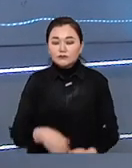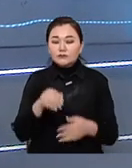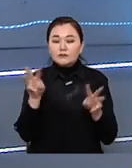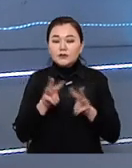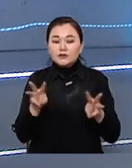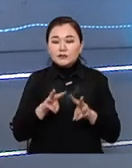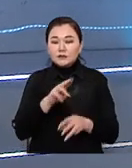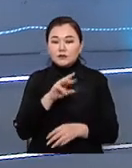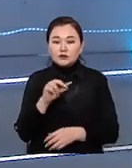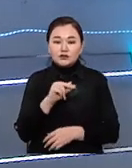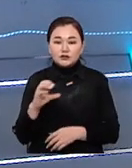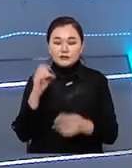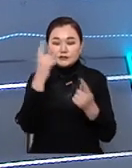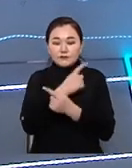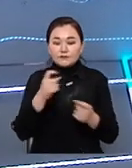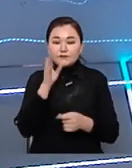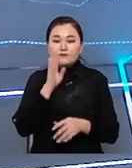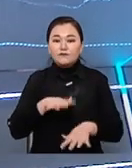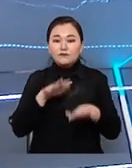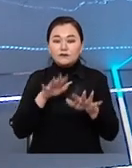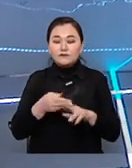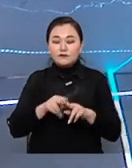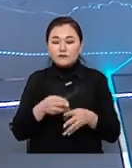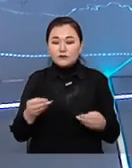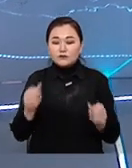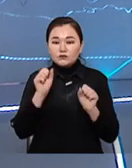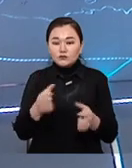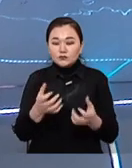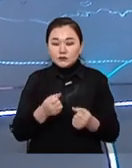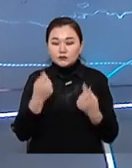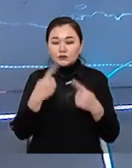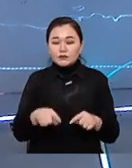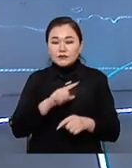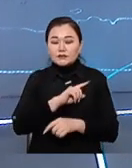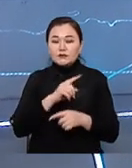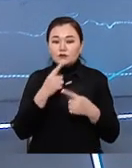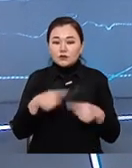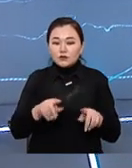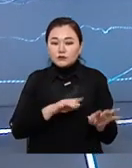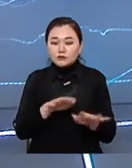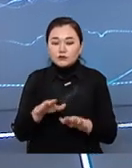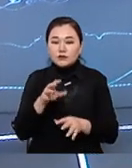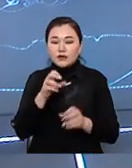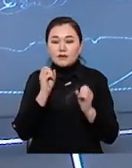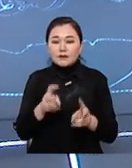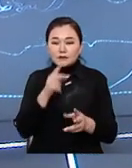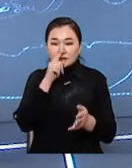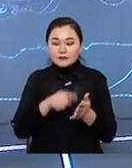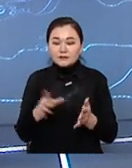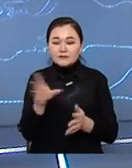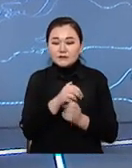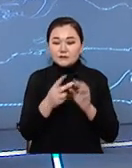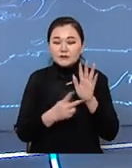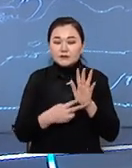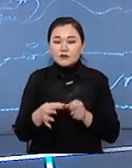В министерстве по ЧС заявили, паводки этой весной могут принять иной масштаб. В зоне риска оказались почти все